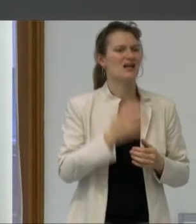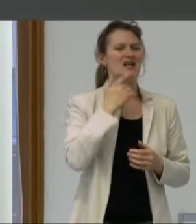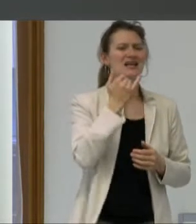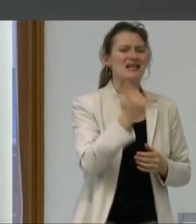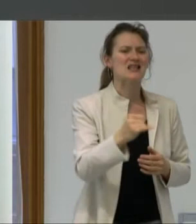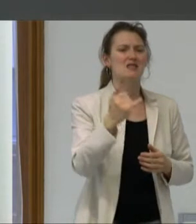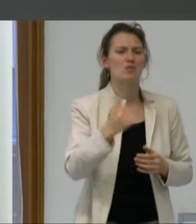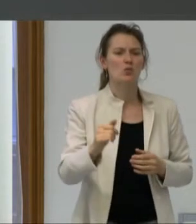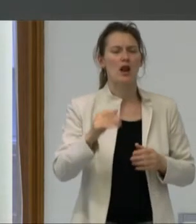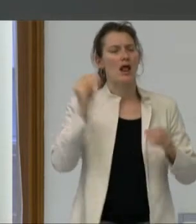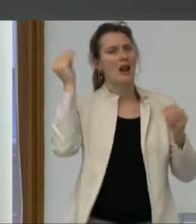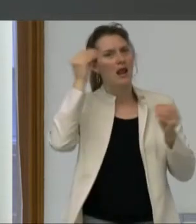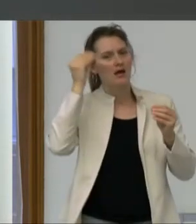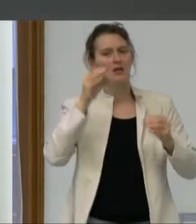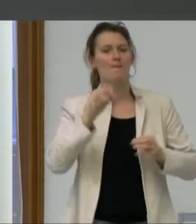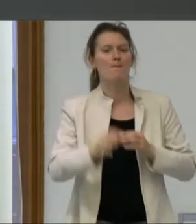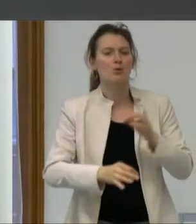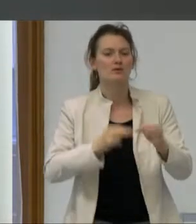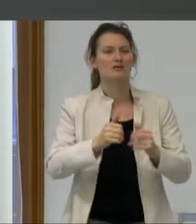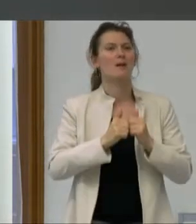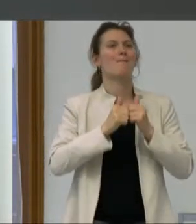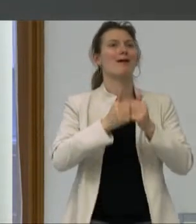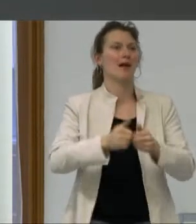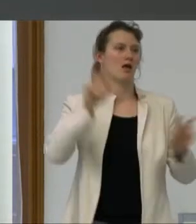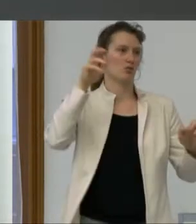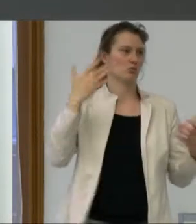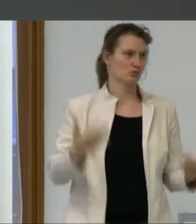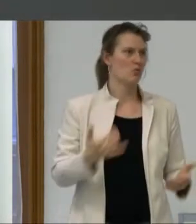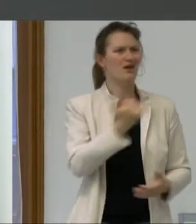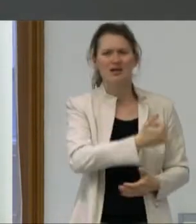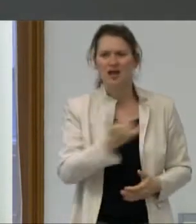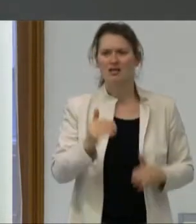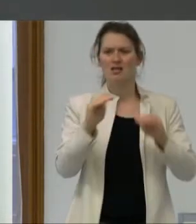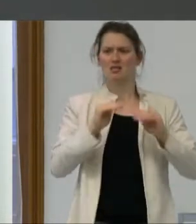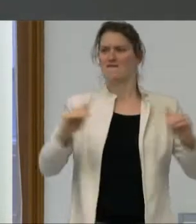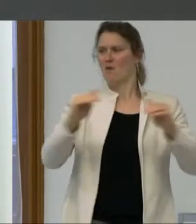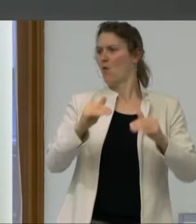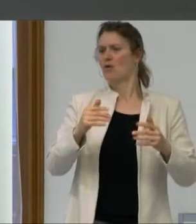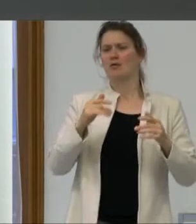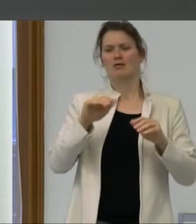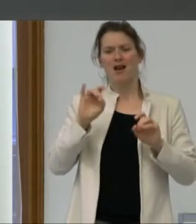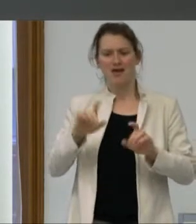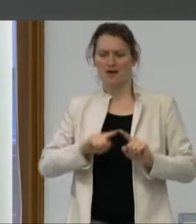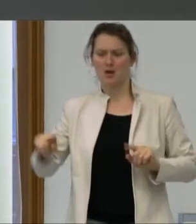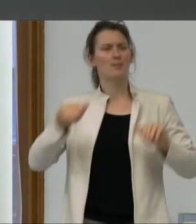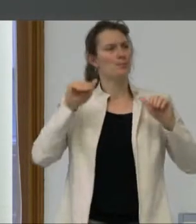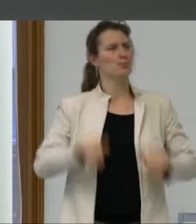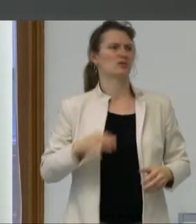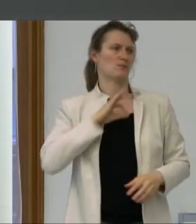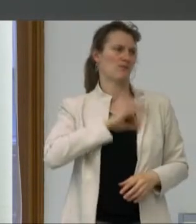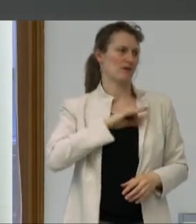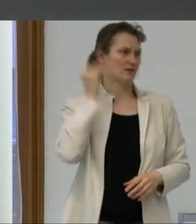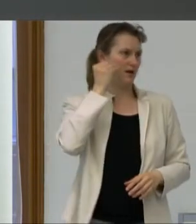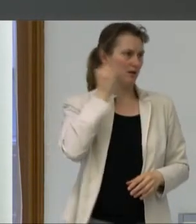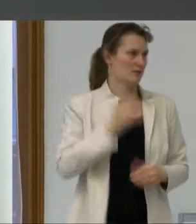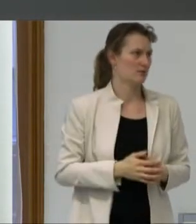individueller Lernprozessbegleitung gesprochen. Das wäre ein Niveau, das alle Lehrerinnen erfüllen können